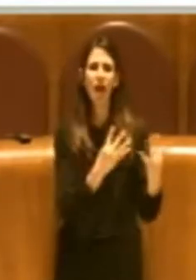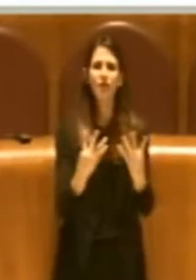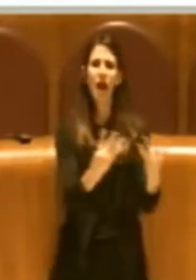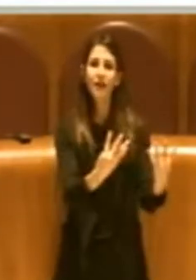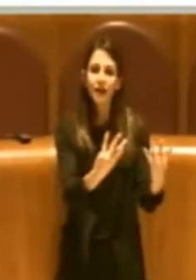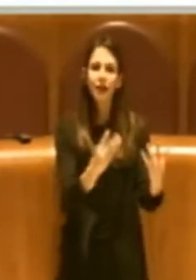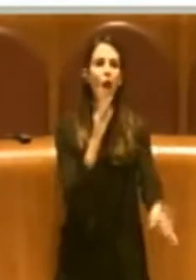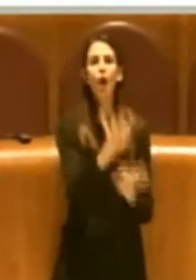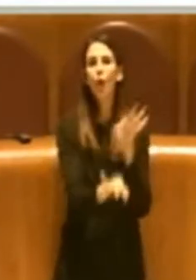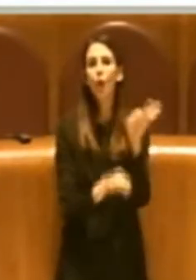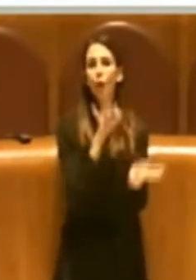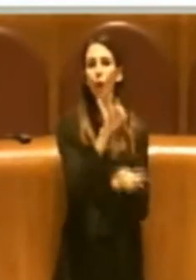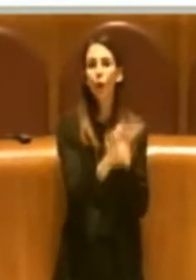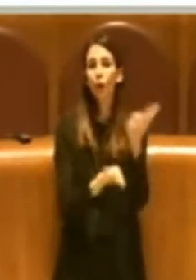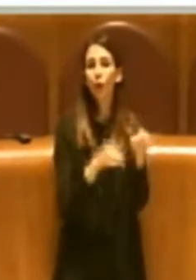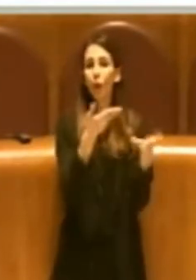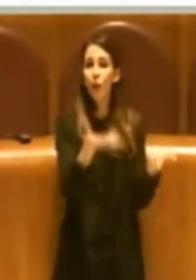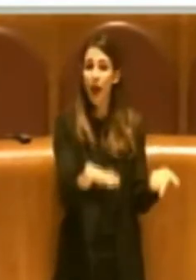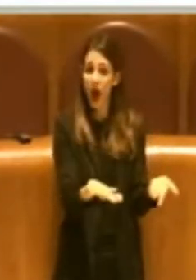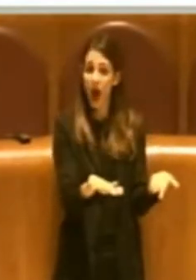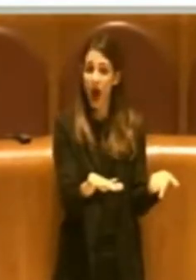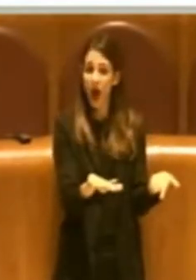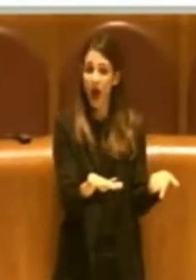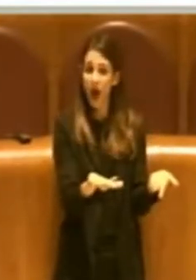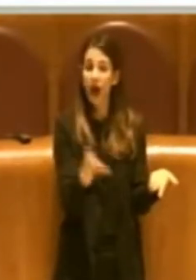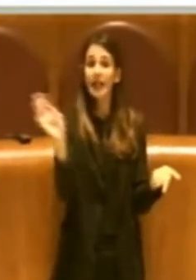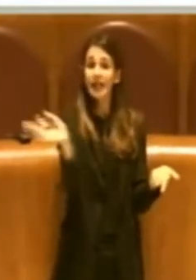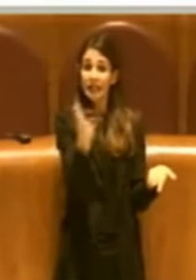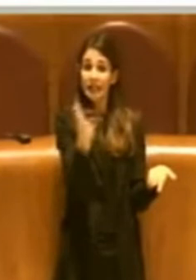avrebbero vissuto una